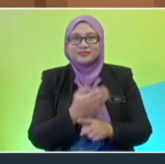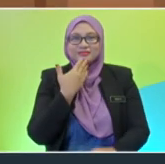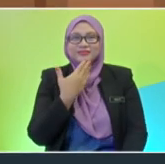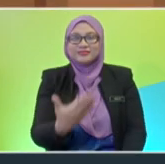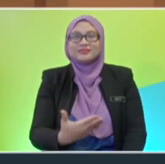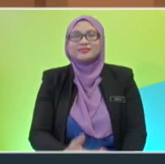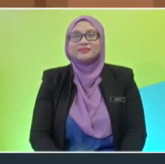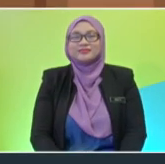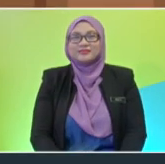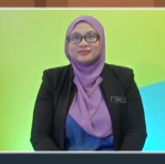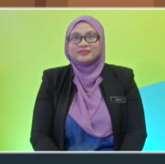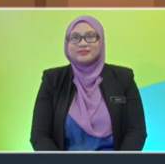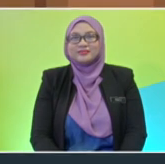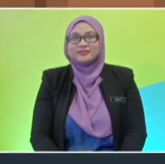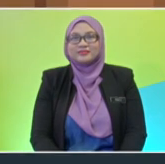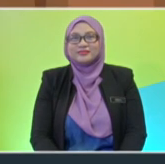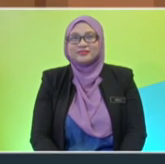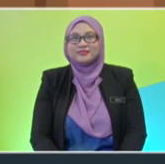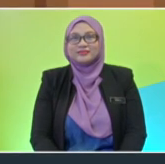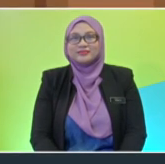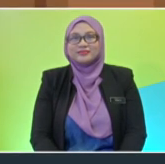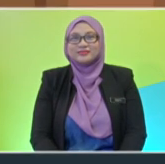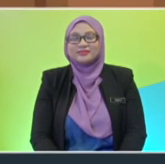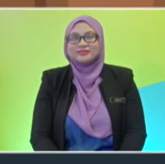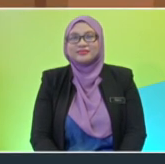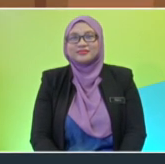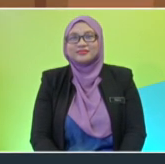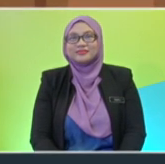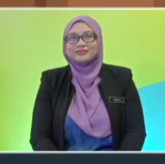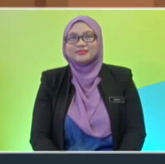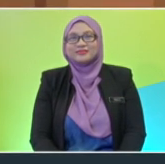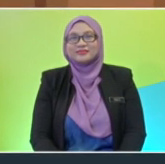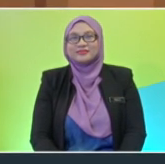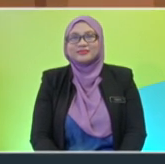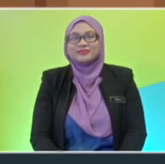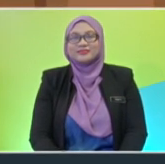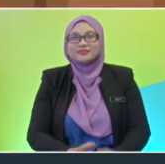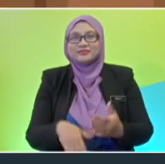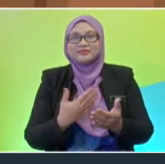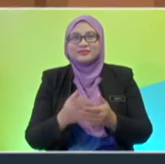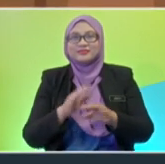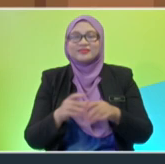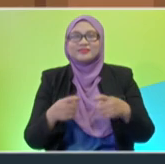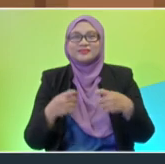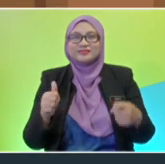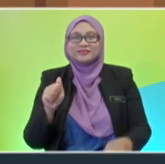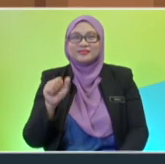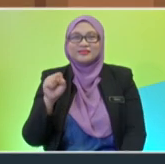dan juga kepada Carry tadi soal tidak berputus asa betul